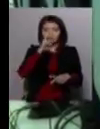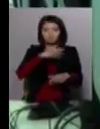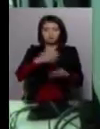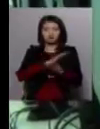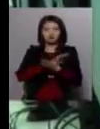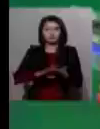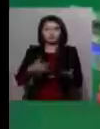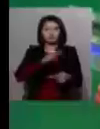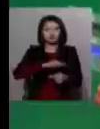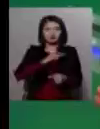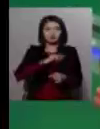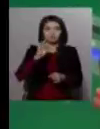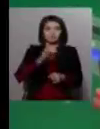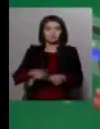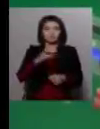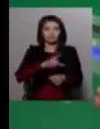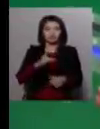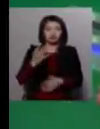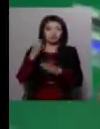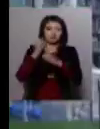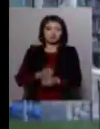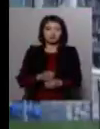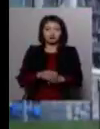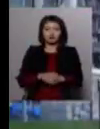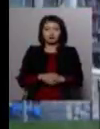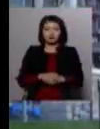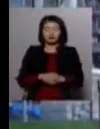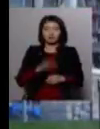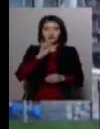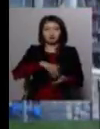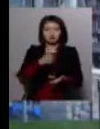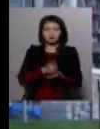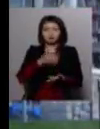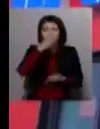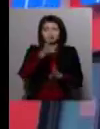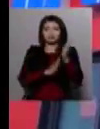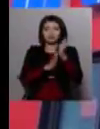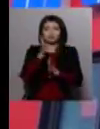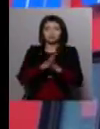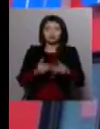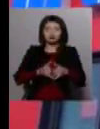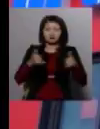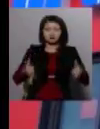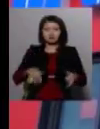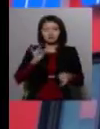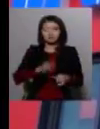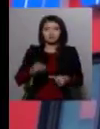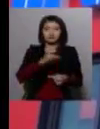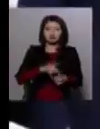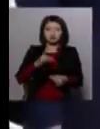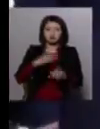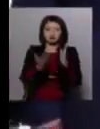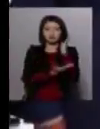барысында шығын анағұрлым қысқара түседі. Башқұртстанда орманды жерлер көп. Сол себепті мұнда ағаш өңдеу саласы жақсы